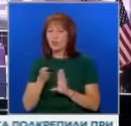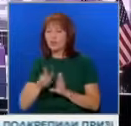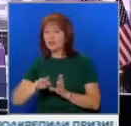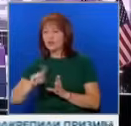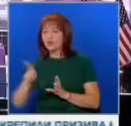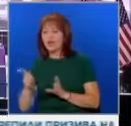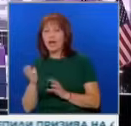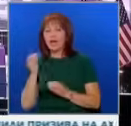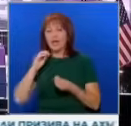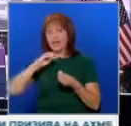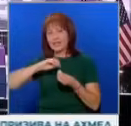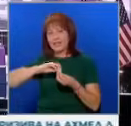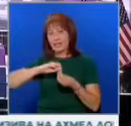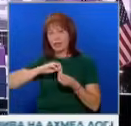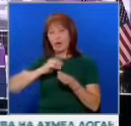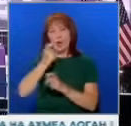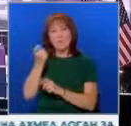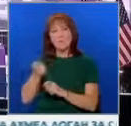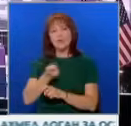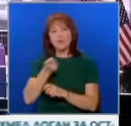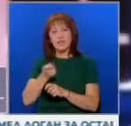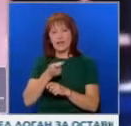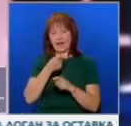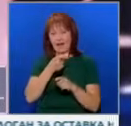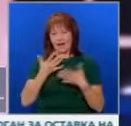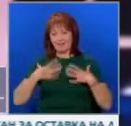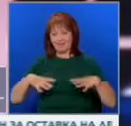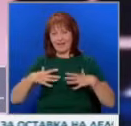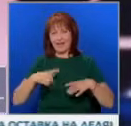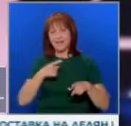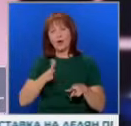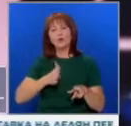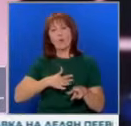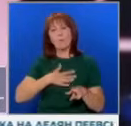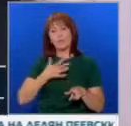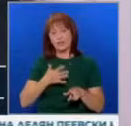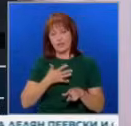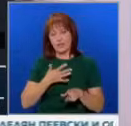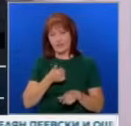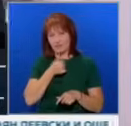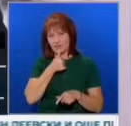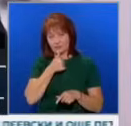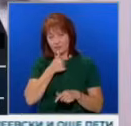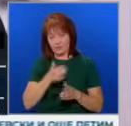и целуна униформата на пожарникаря, който загина по време на митинга в събота.